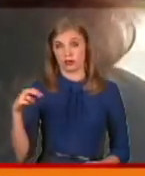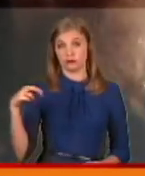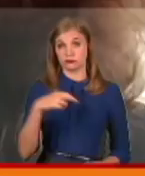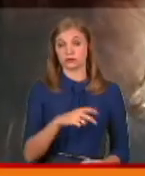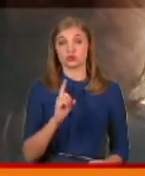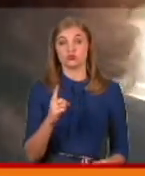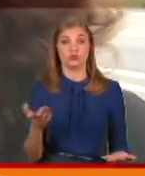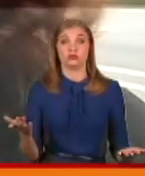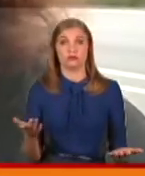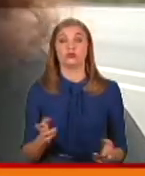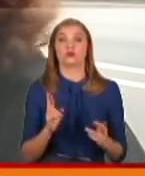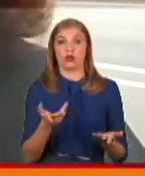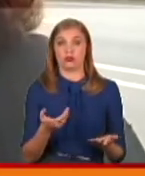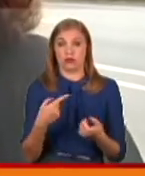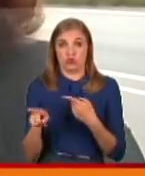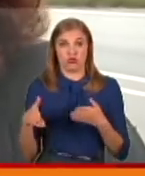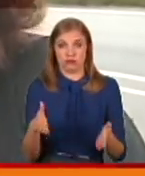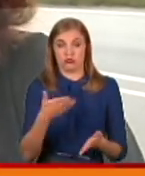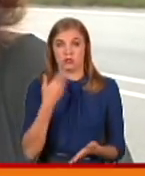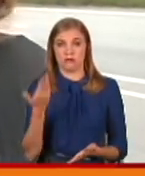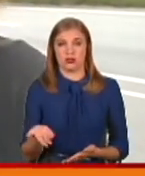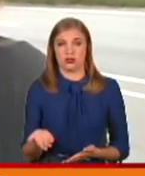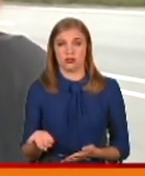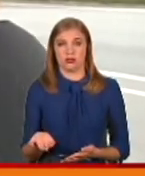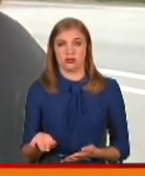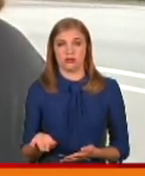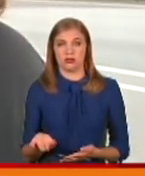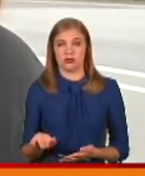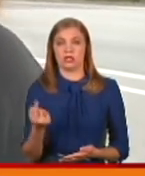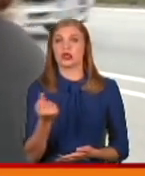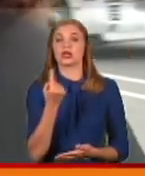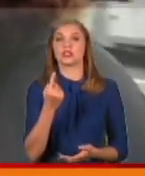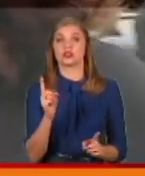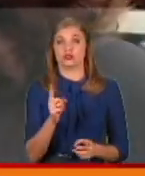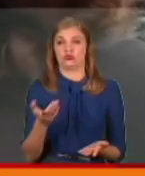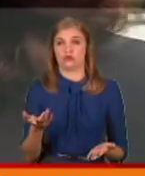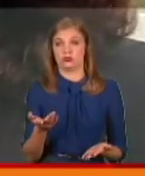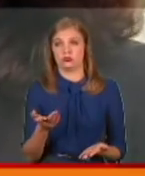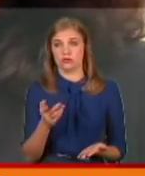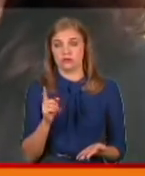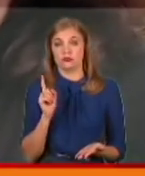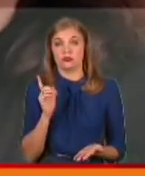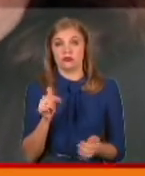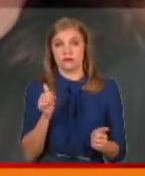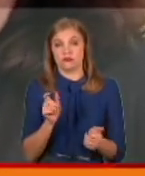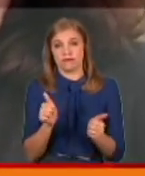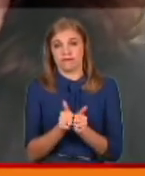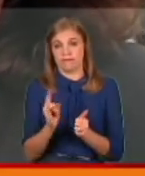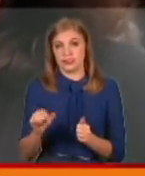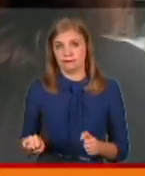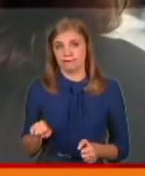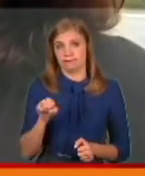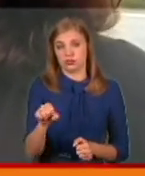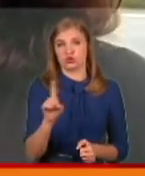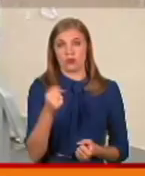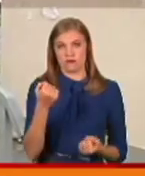сюди, бо ну, що, ну, як, нема більше, як їде до мосту. От єдине, що ну, маємо біля дітей йти, щоб машини